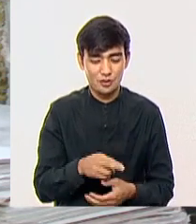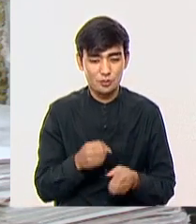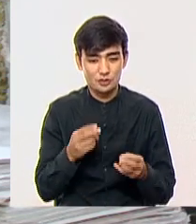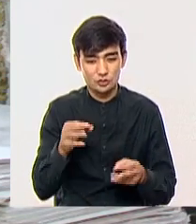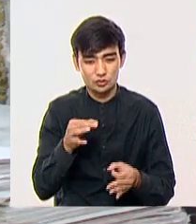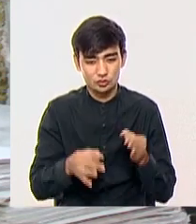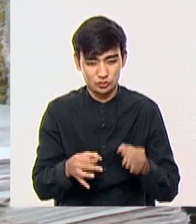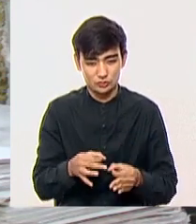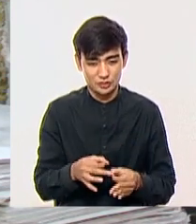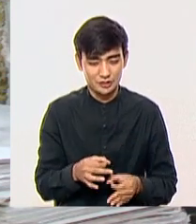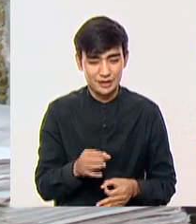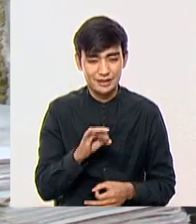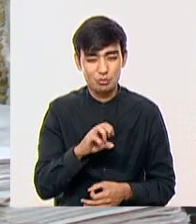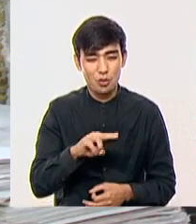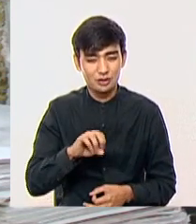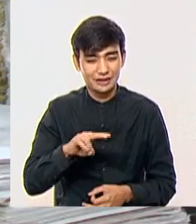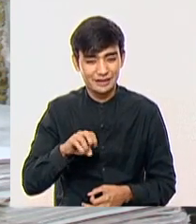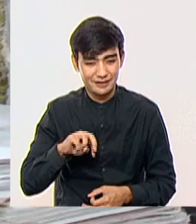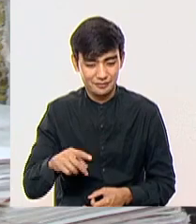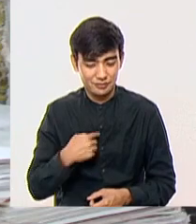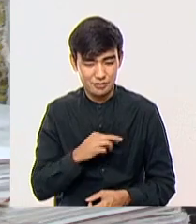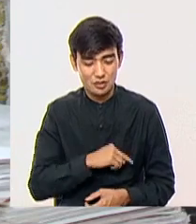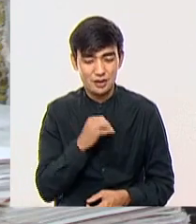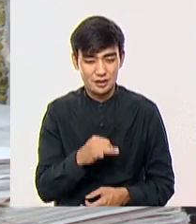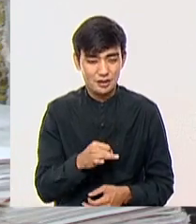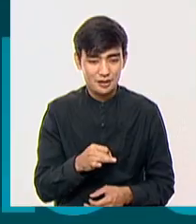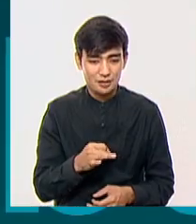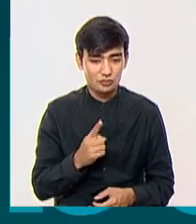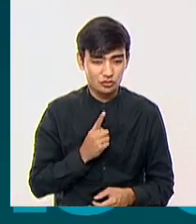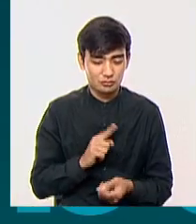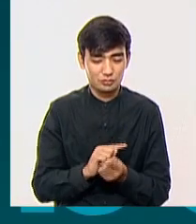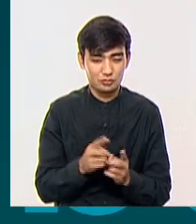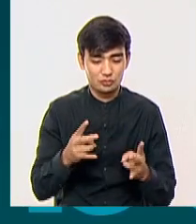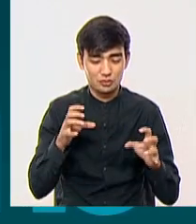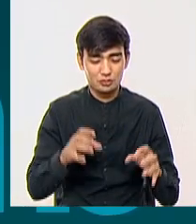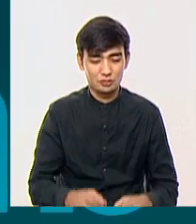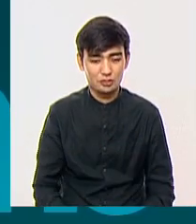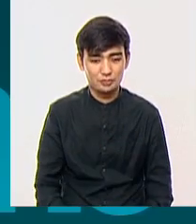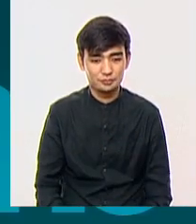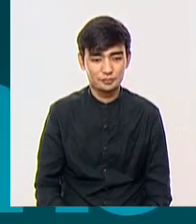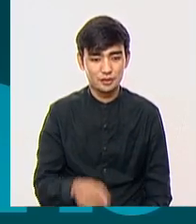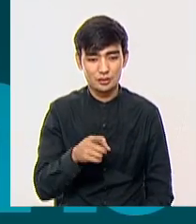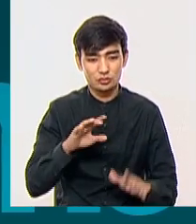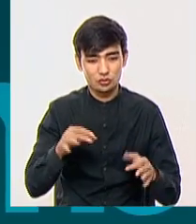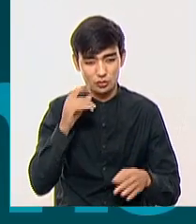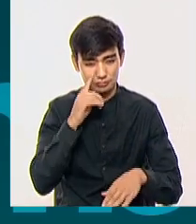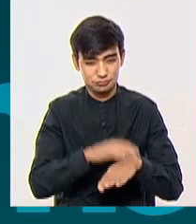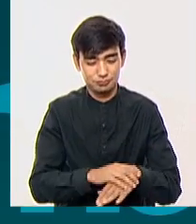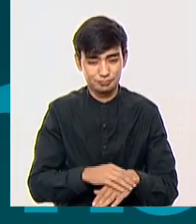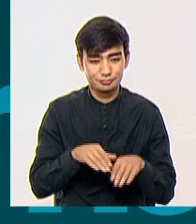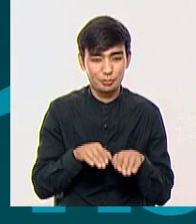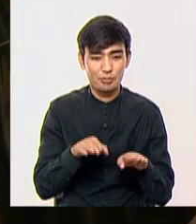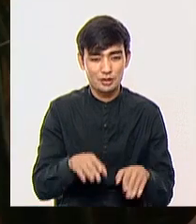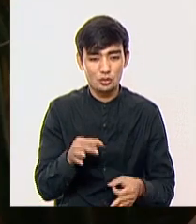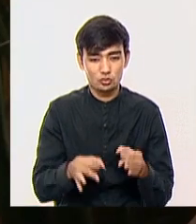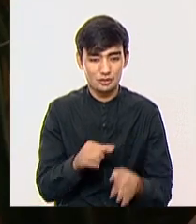судебных исполнителей. Но серьезных конкретных поправок пока не было, но мы ждем. Точку в инциденте, произошедшем на парковке в Костанае,